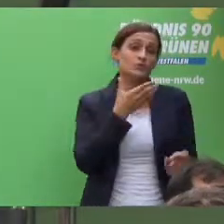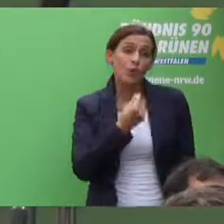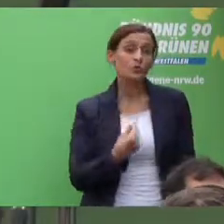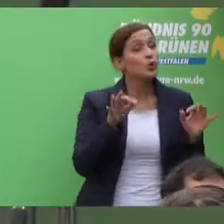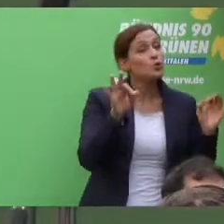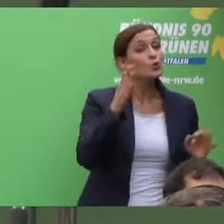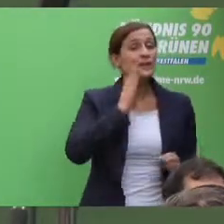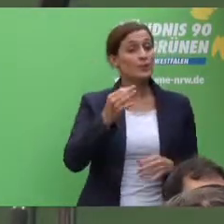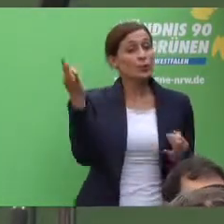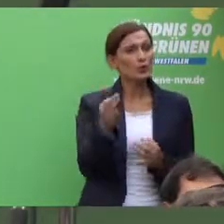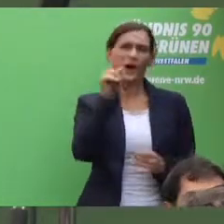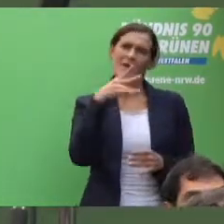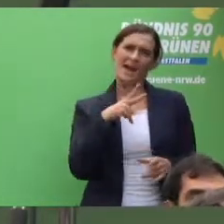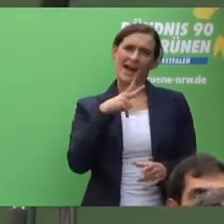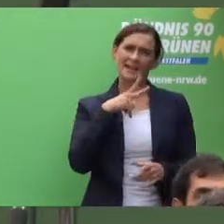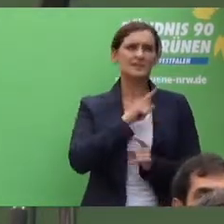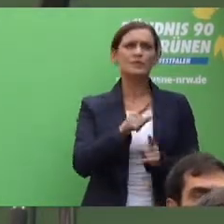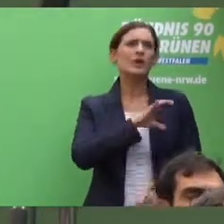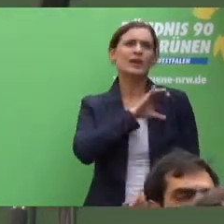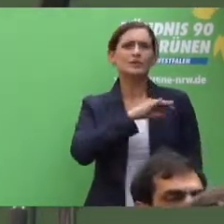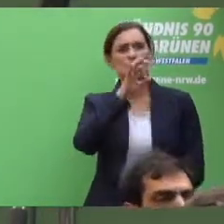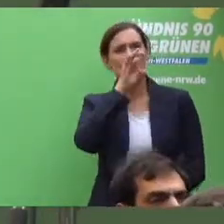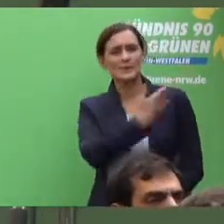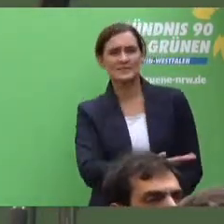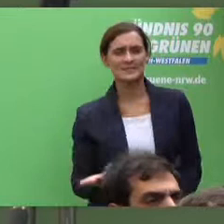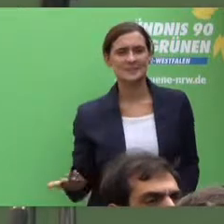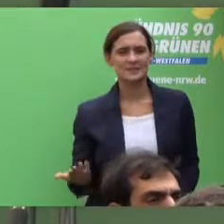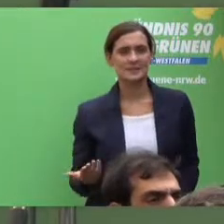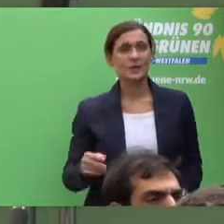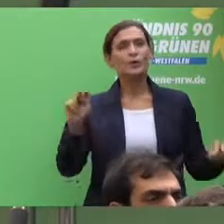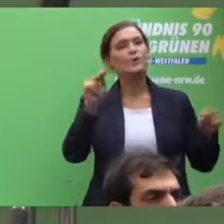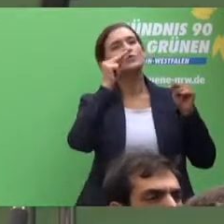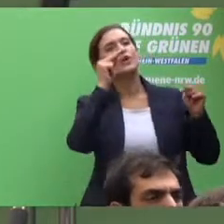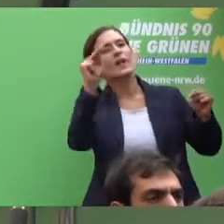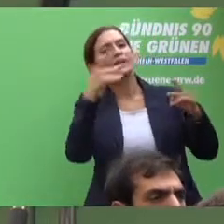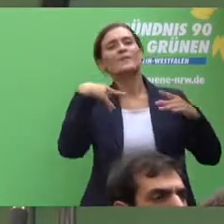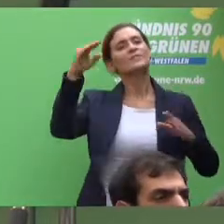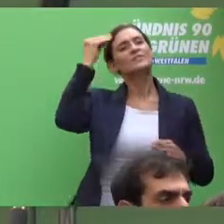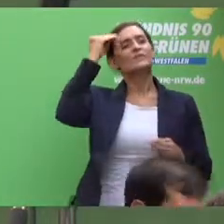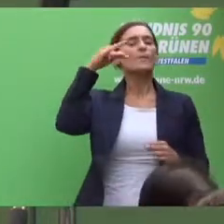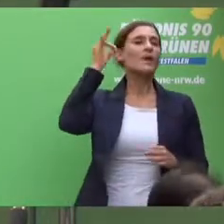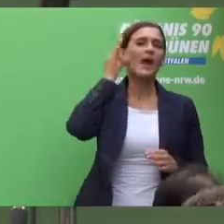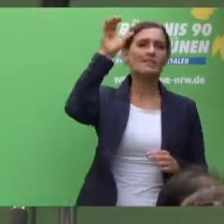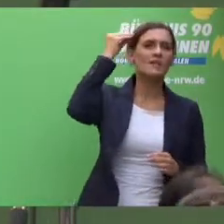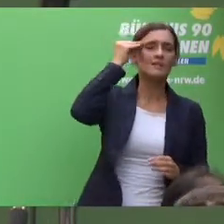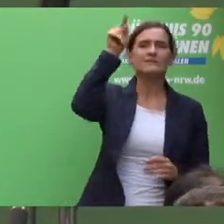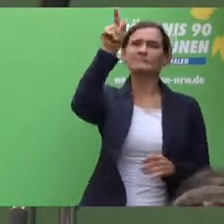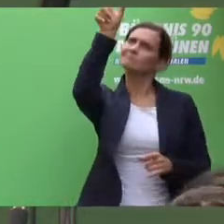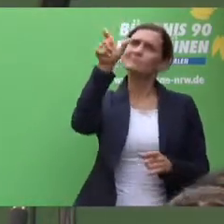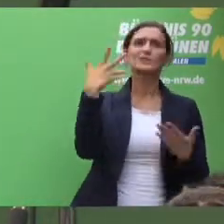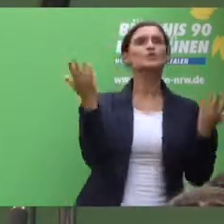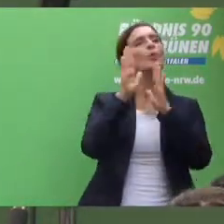aber eigentlich habt ihr doch damit gar keine Chance. Guckt euch an, die Kanzlerin, die ist so beliebt.